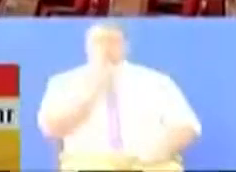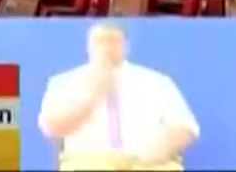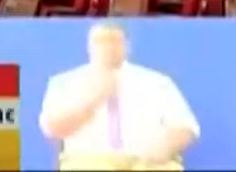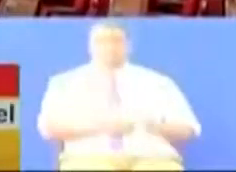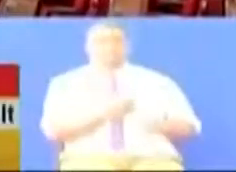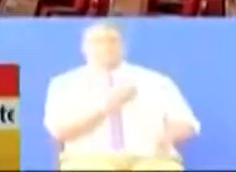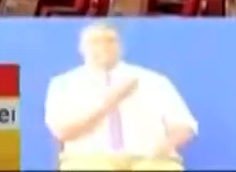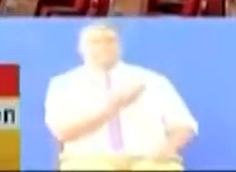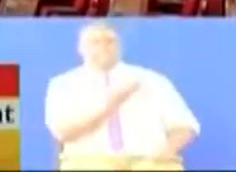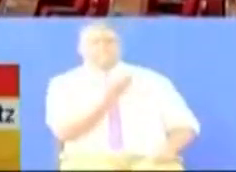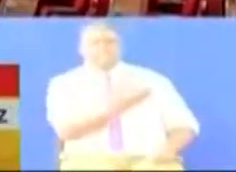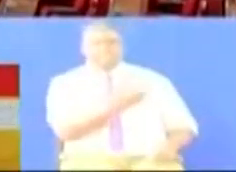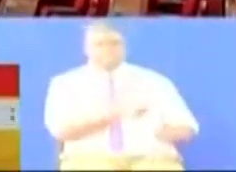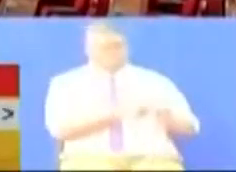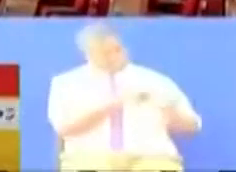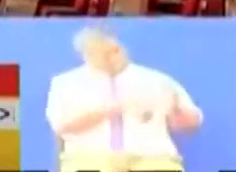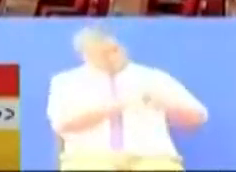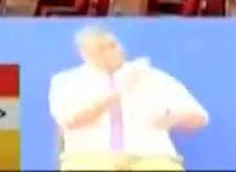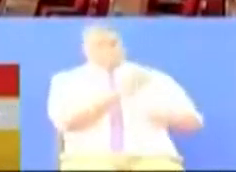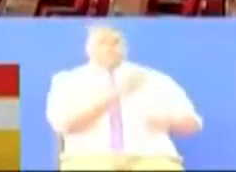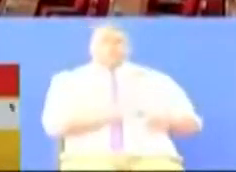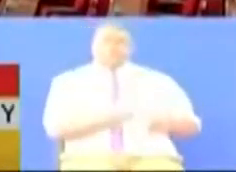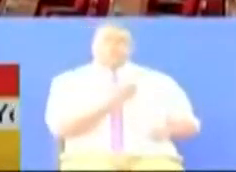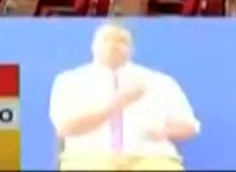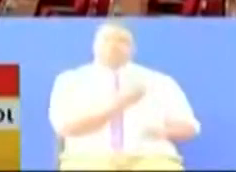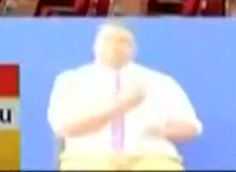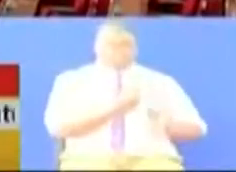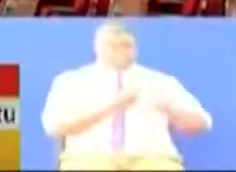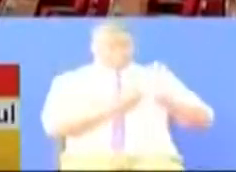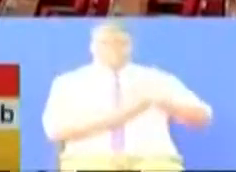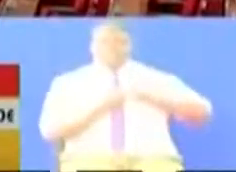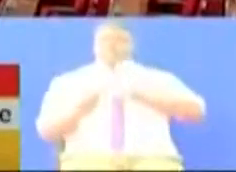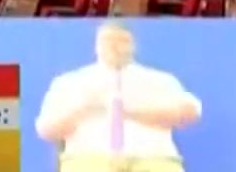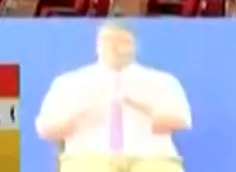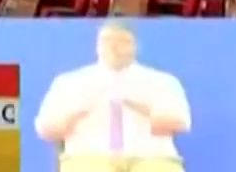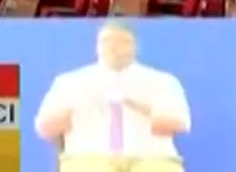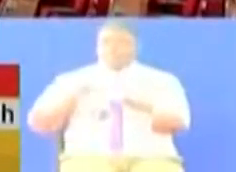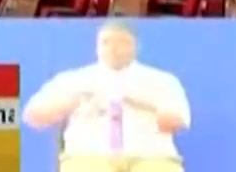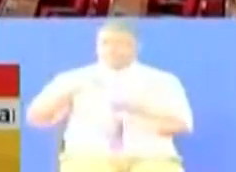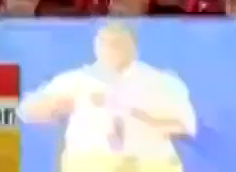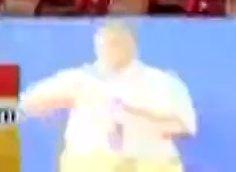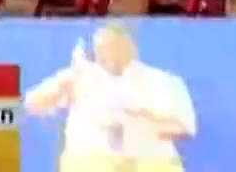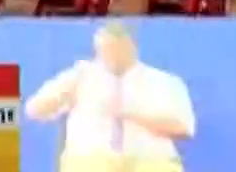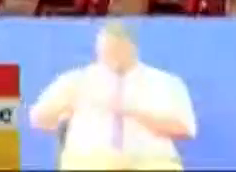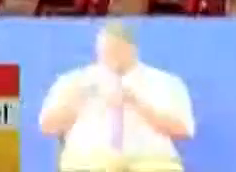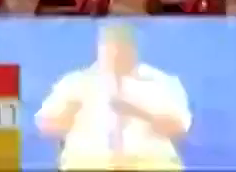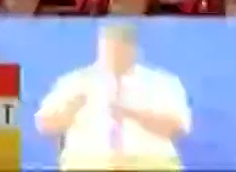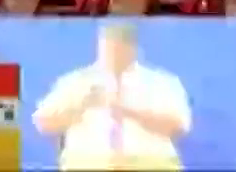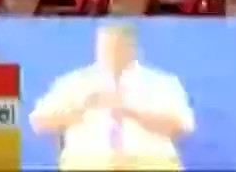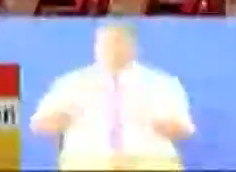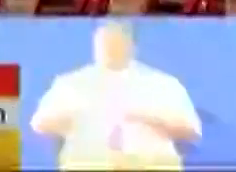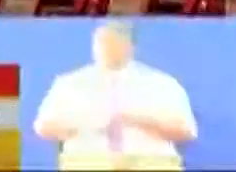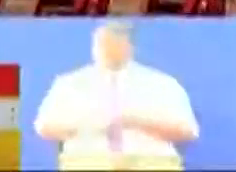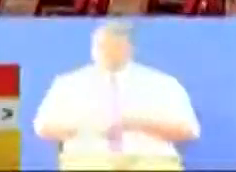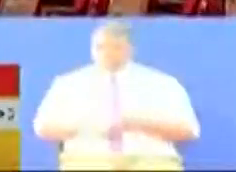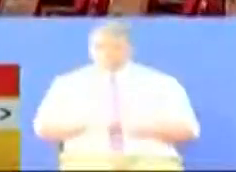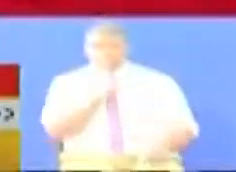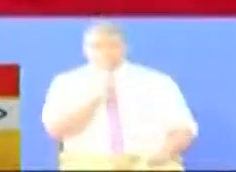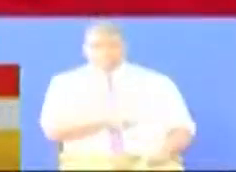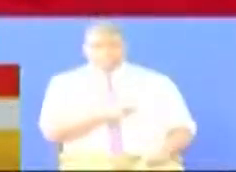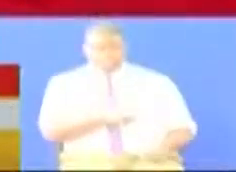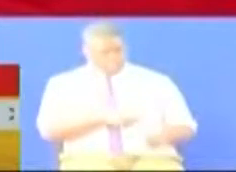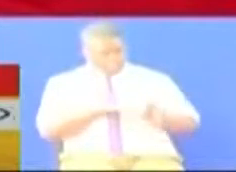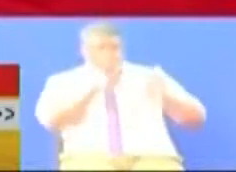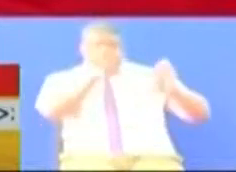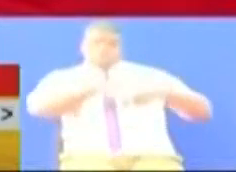binafsi zaidi ya bilioni 199. Yako maelekezo Mheshimiwa Rais alishayatoa. Lakini Mheshimiwa Speaker, utakubaliana